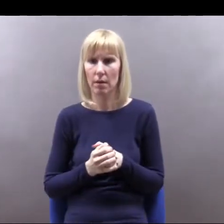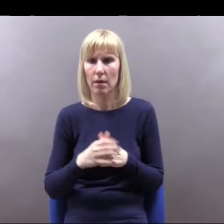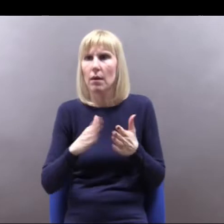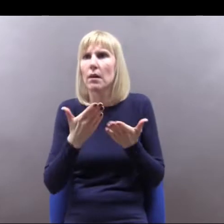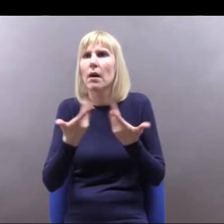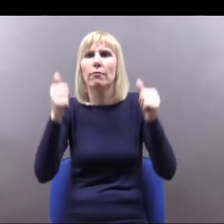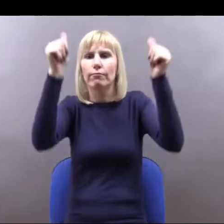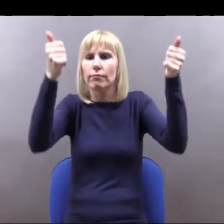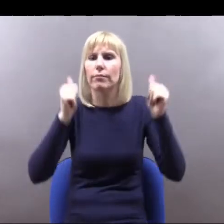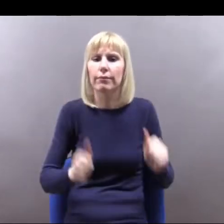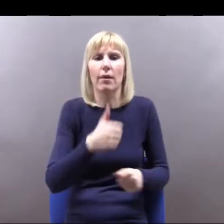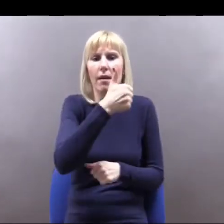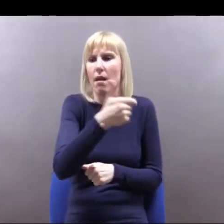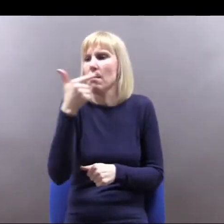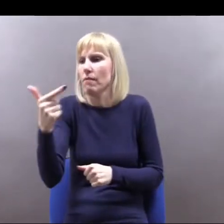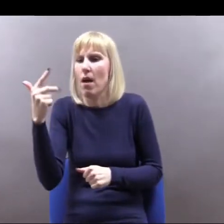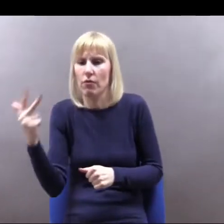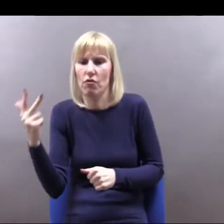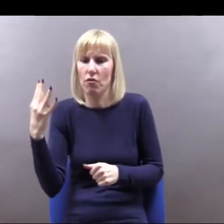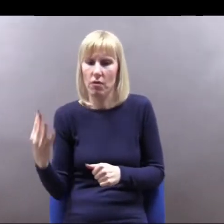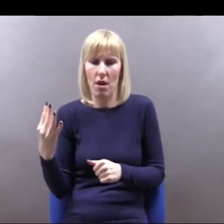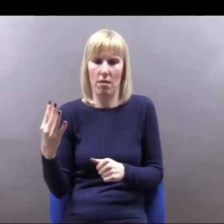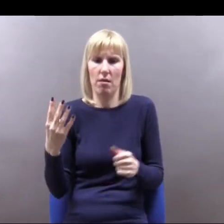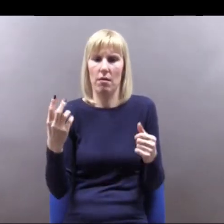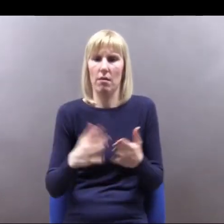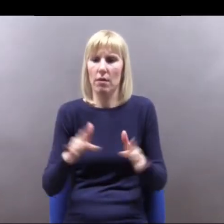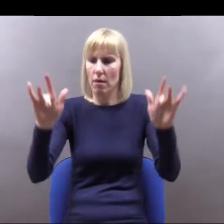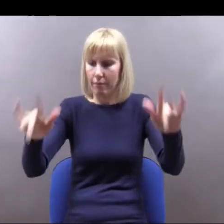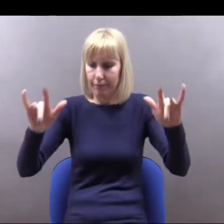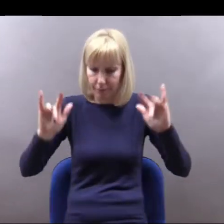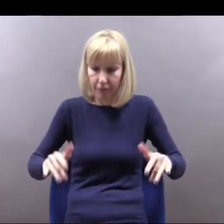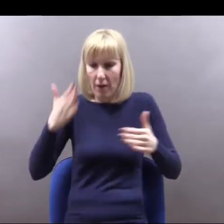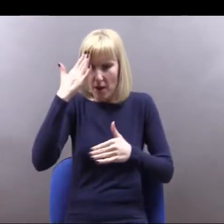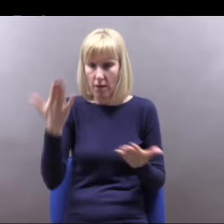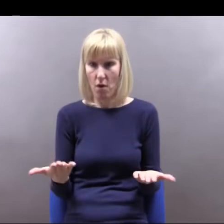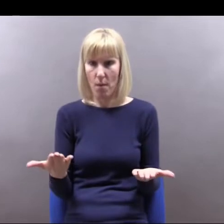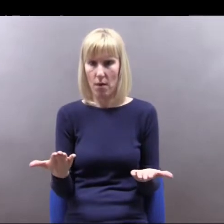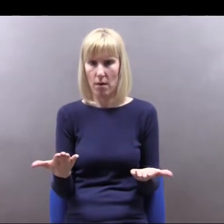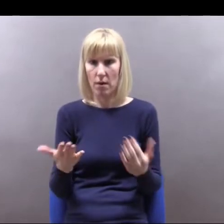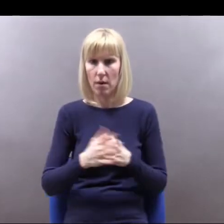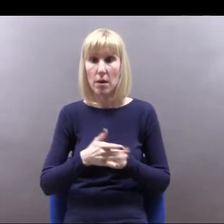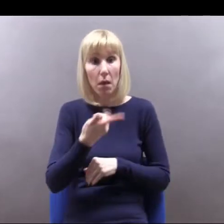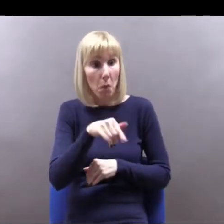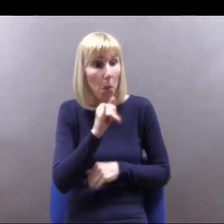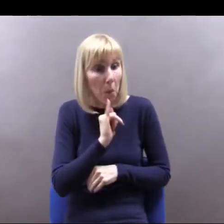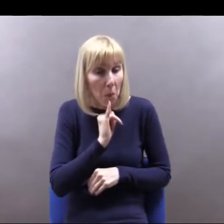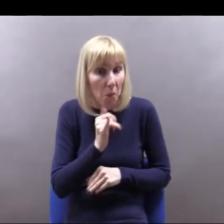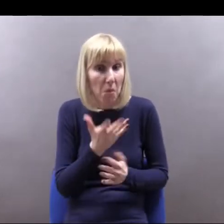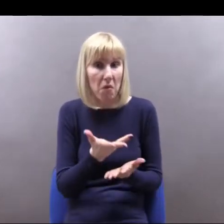może, że ta szóstka na tej skrzynce to jest jakaś identyfikacja tej platformy. Okazało się, że absolutnie nie. No tutaj po